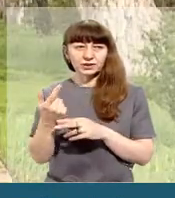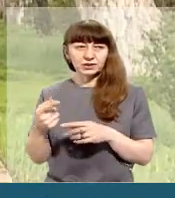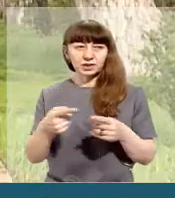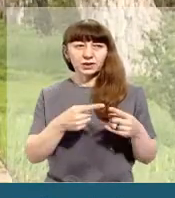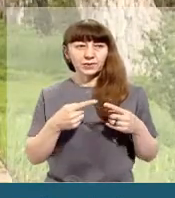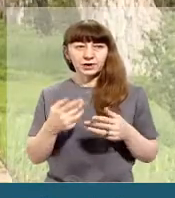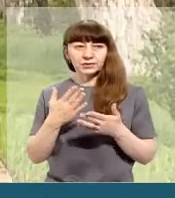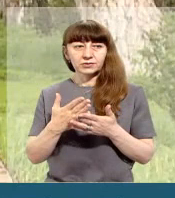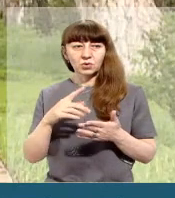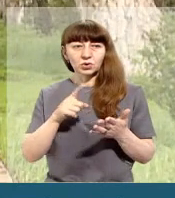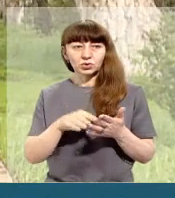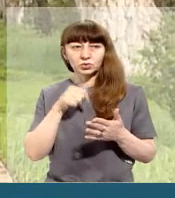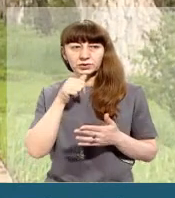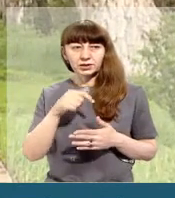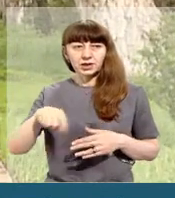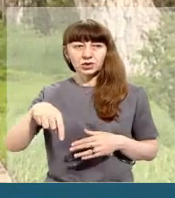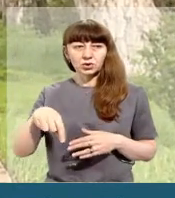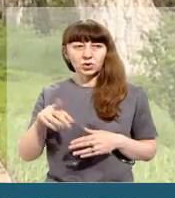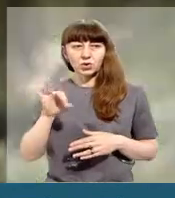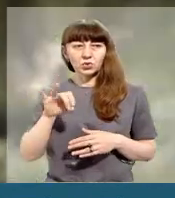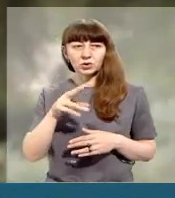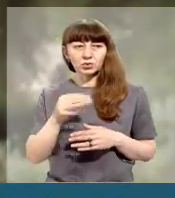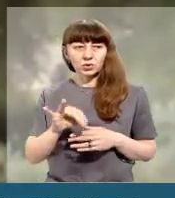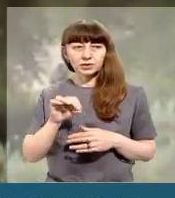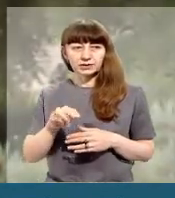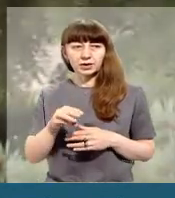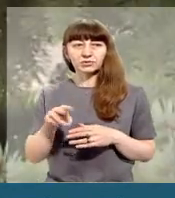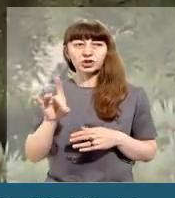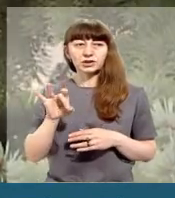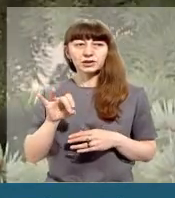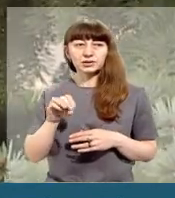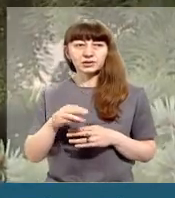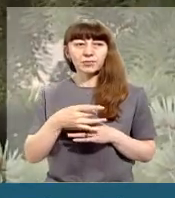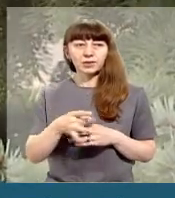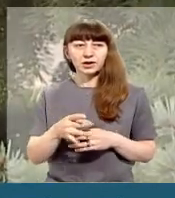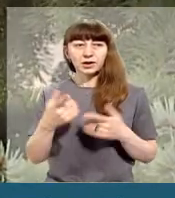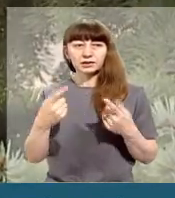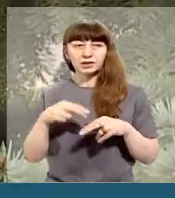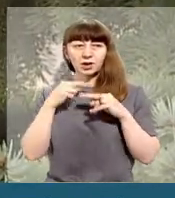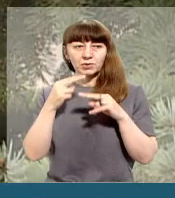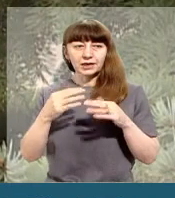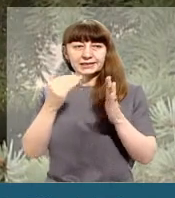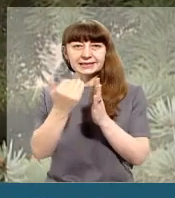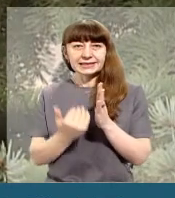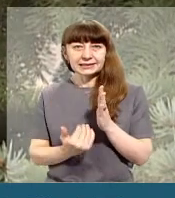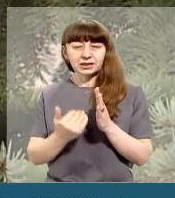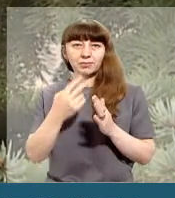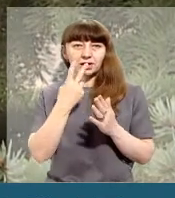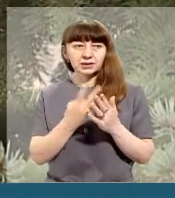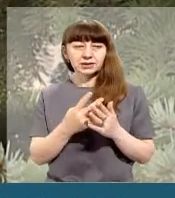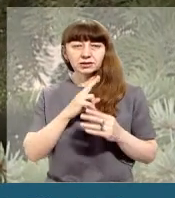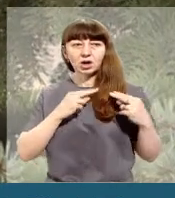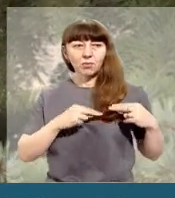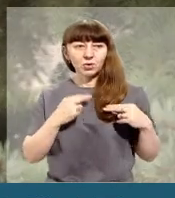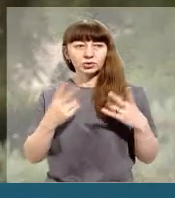Рудный қалалары мен Әулиекөл және Жангелді аудандарында. Ал төмен көрсеткіштер байқалған аймақтарда жұмыстар күшейтілуі тиіс. Өңір басшысы